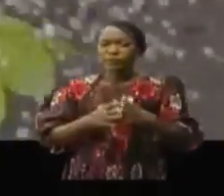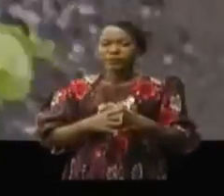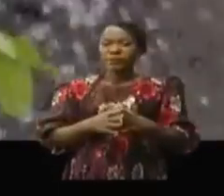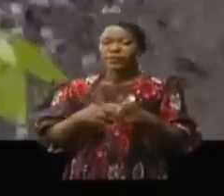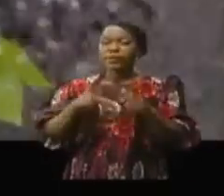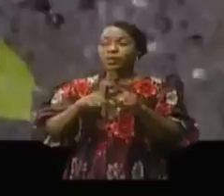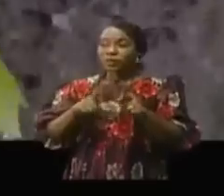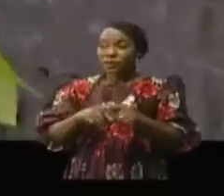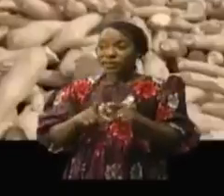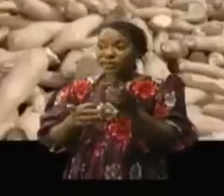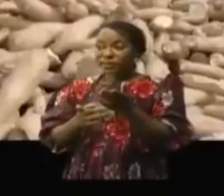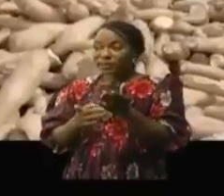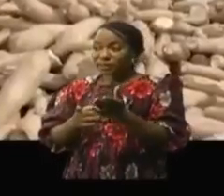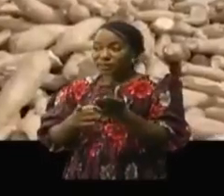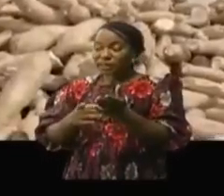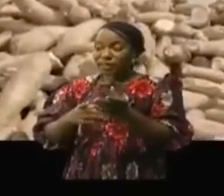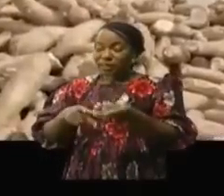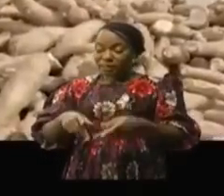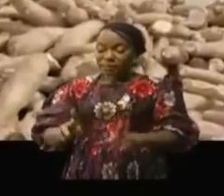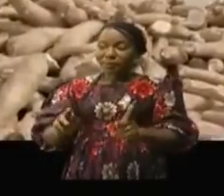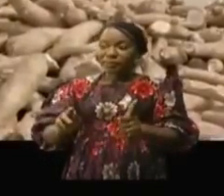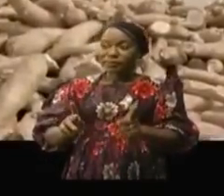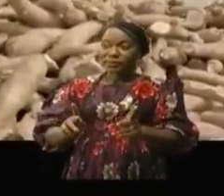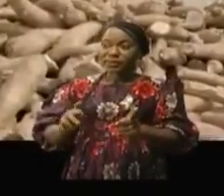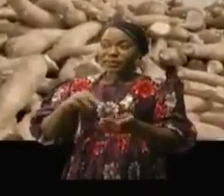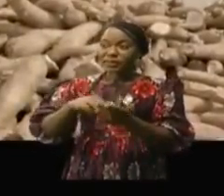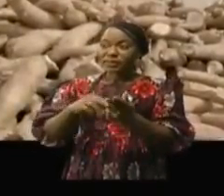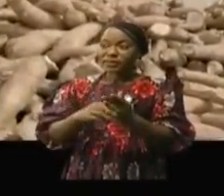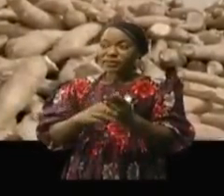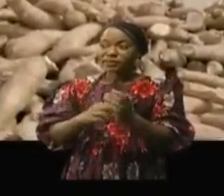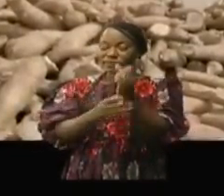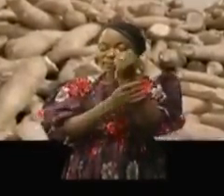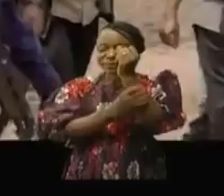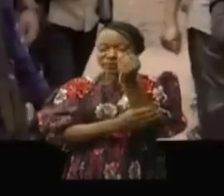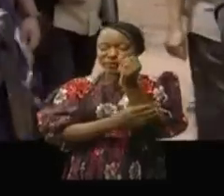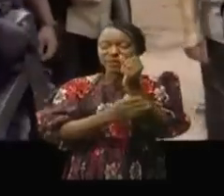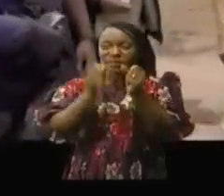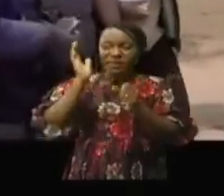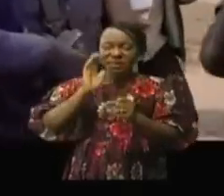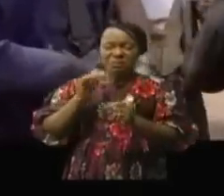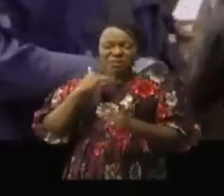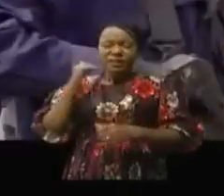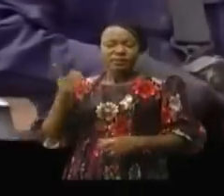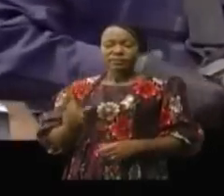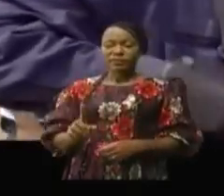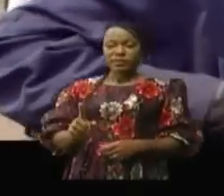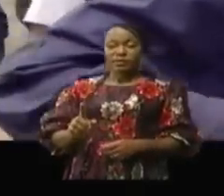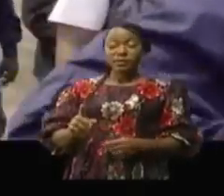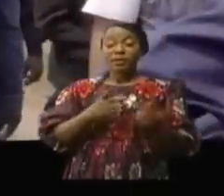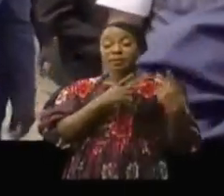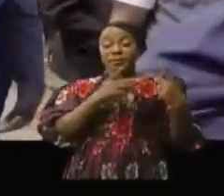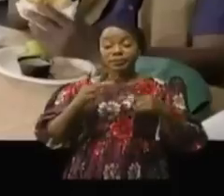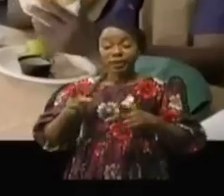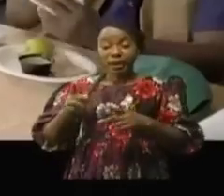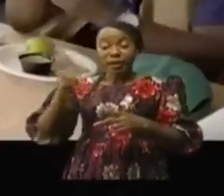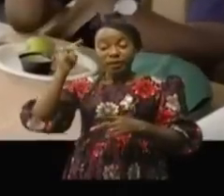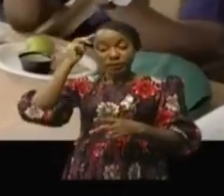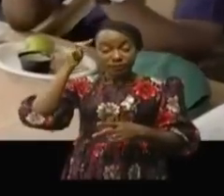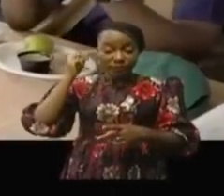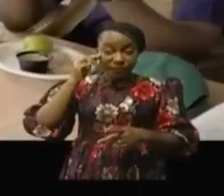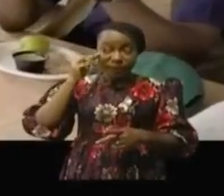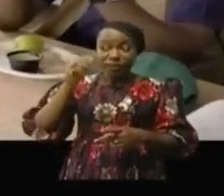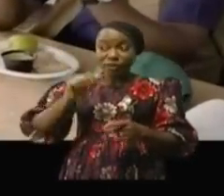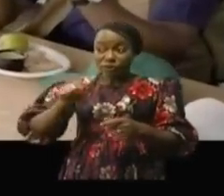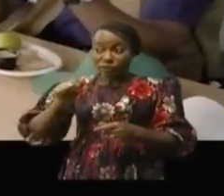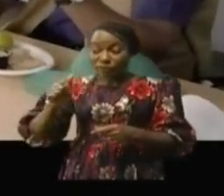une technique qui permet d'avoir des boutures saines de manioc exemptes de maladies. Au cours de cette mission, le ministre a dégusté le